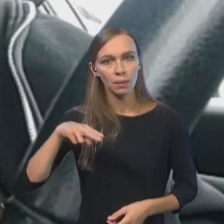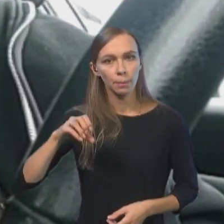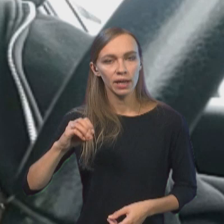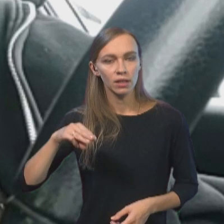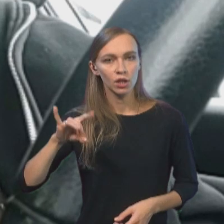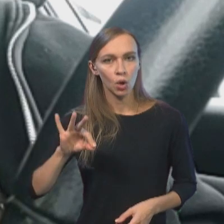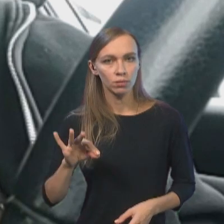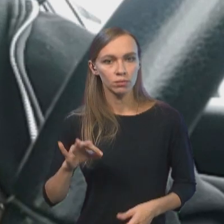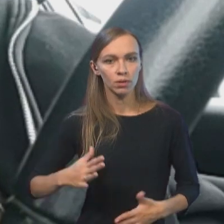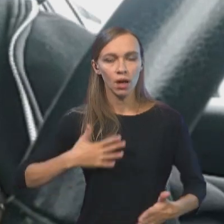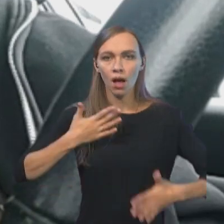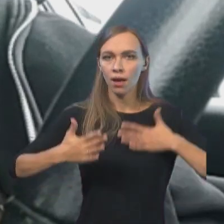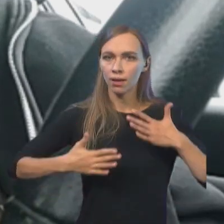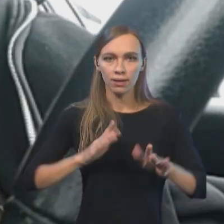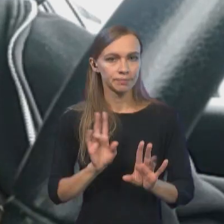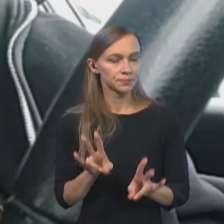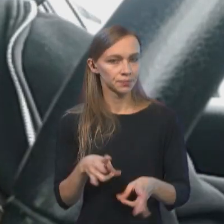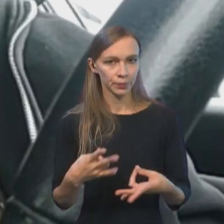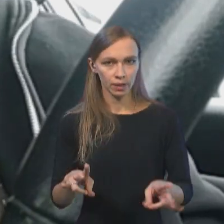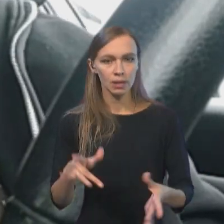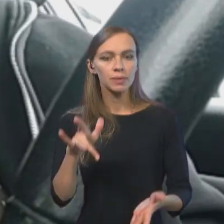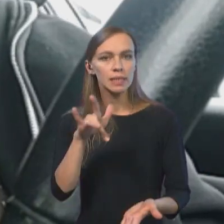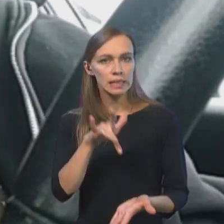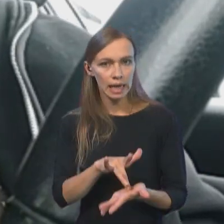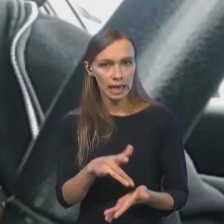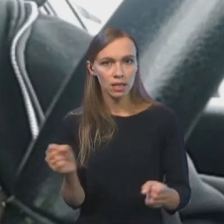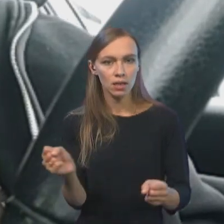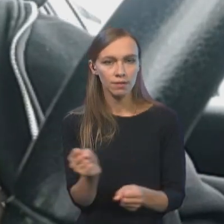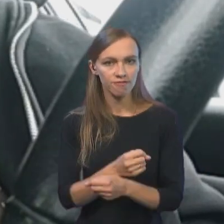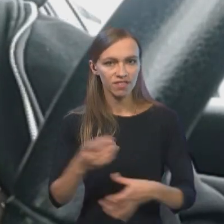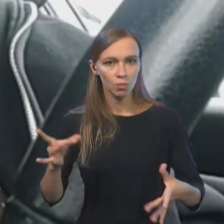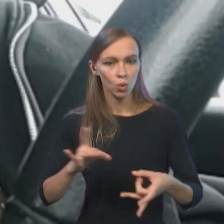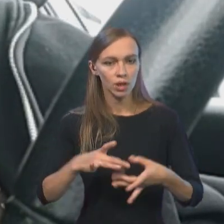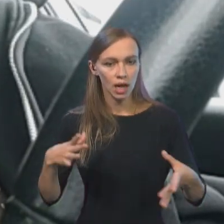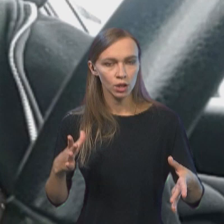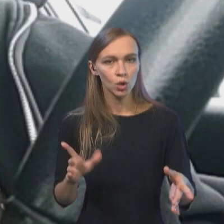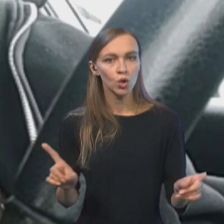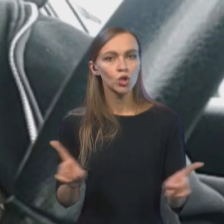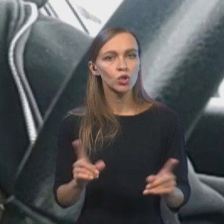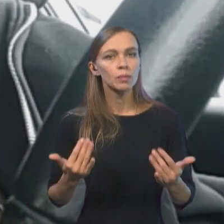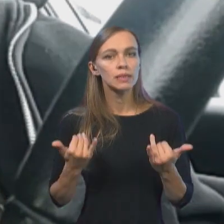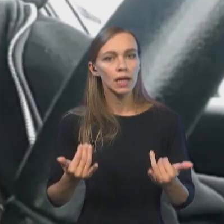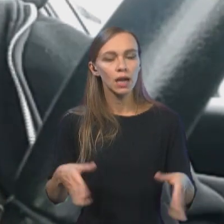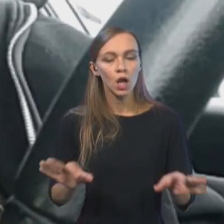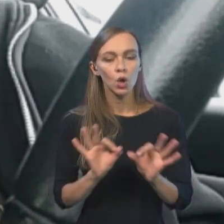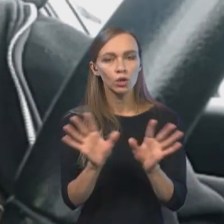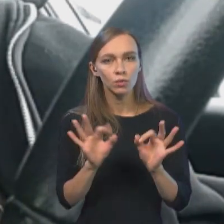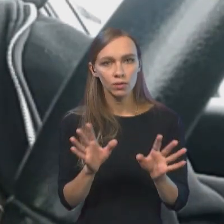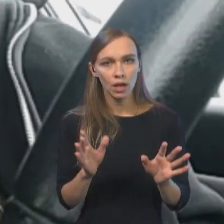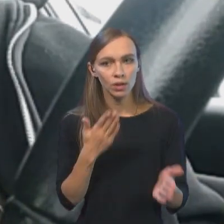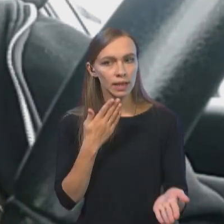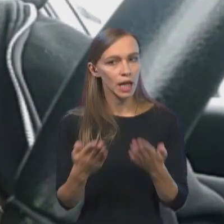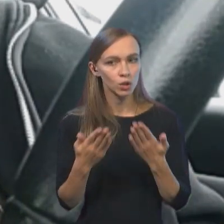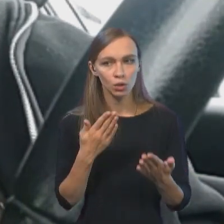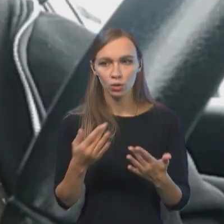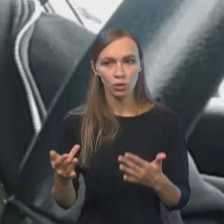треба розуміти, що у нас буде епіцентр ядерного вибуху. І всі рекомендації, які ми зараз розповідаємо, вони не стосуються епіцентру